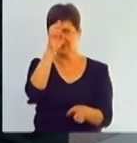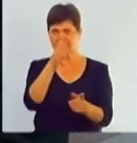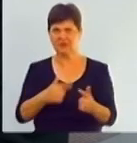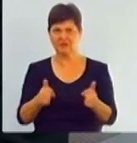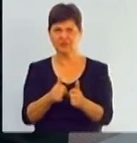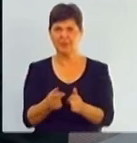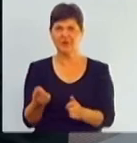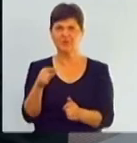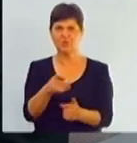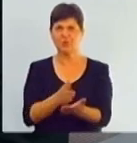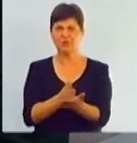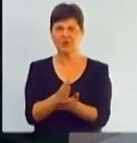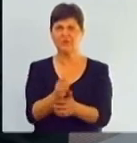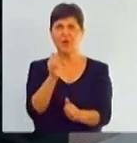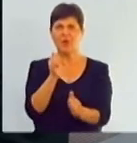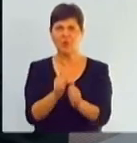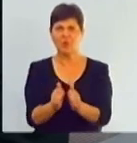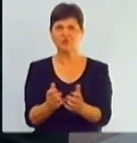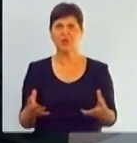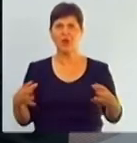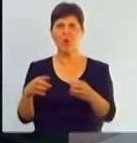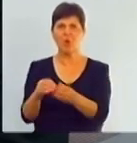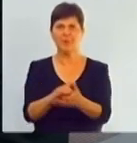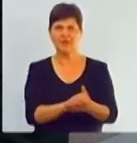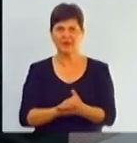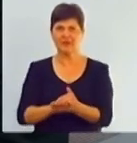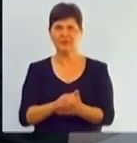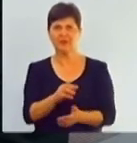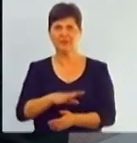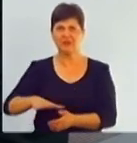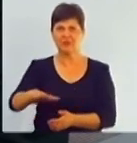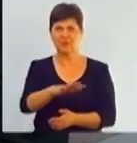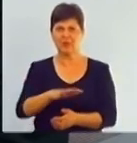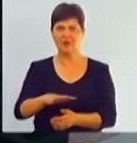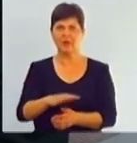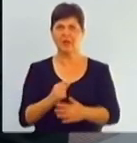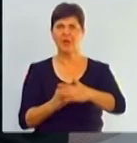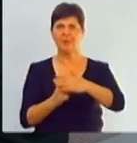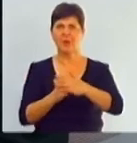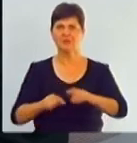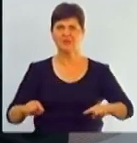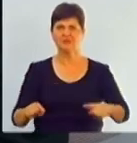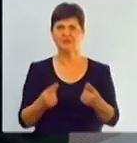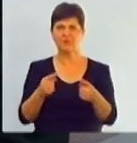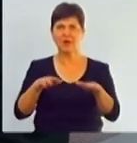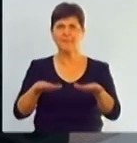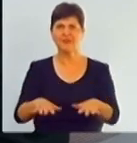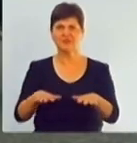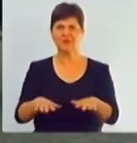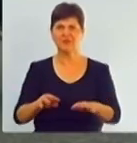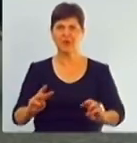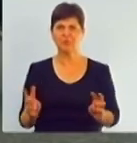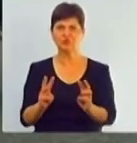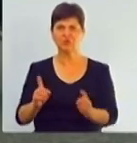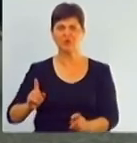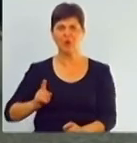об'єднана територіальна громада на базі громади створювала свій підрозділ місцевої пожежної охорони. Відповідно до